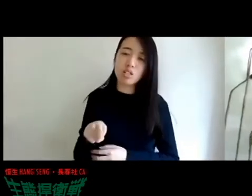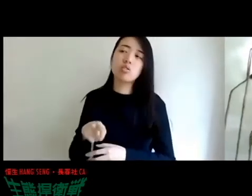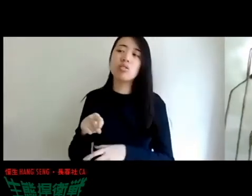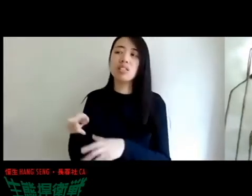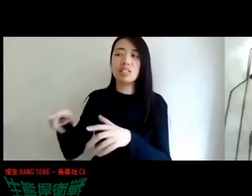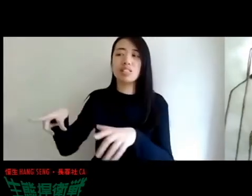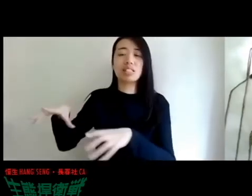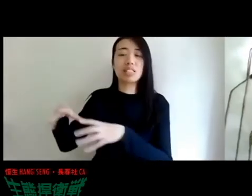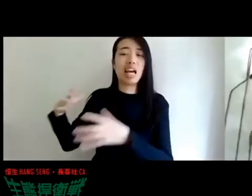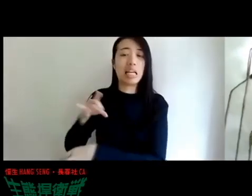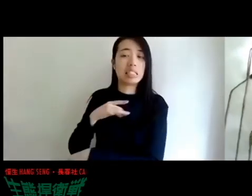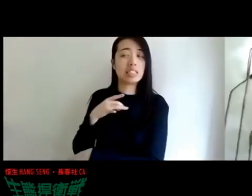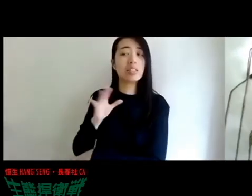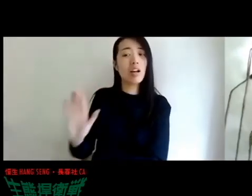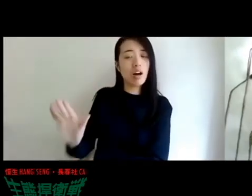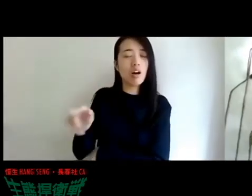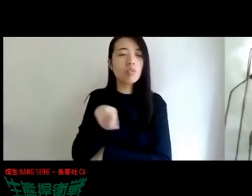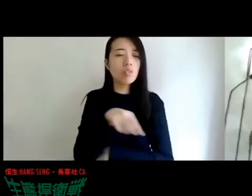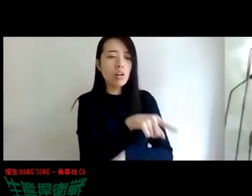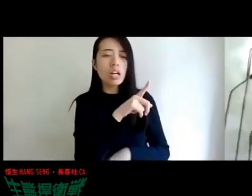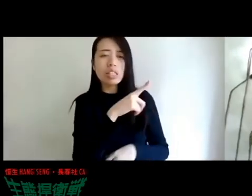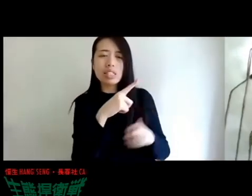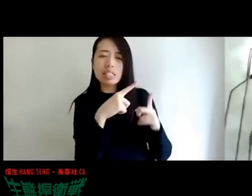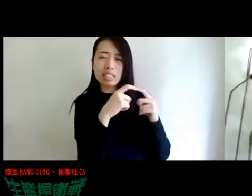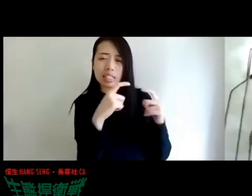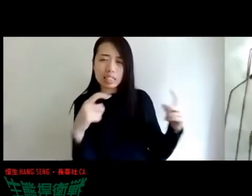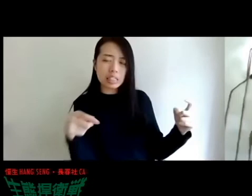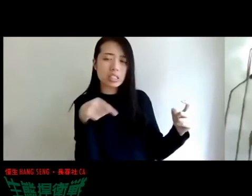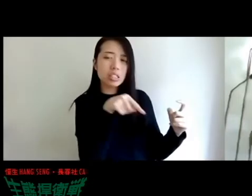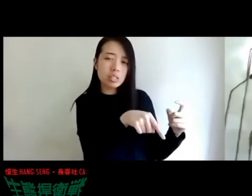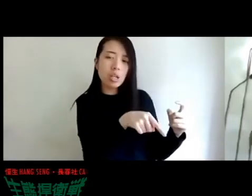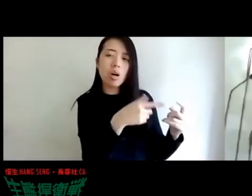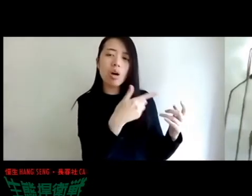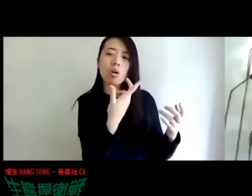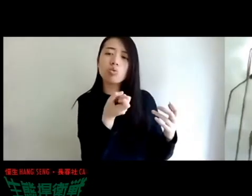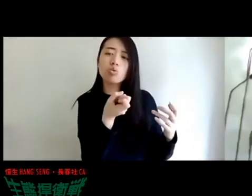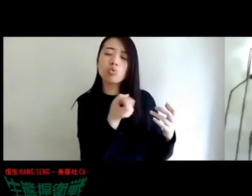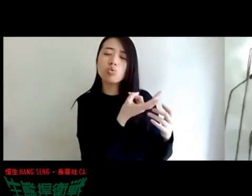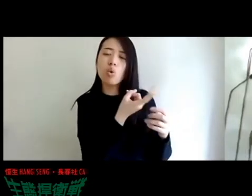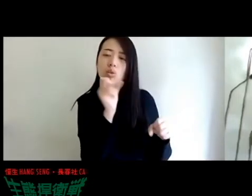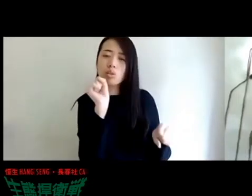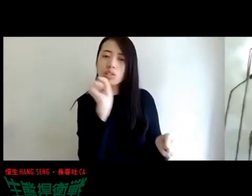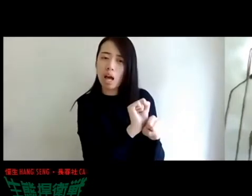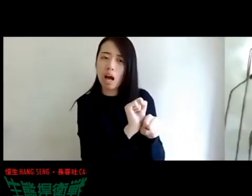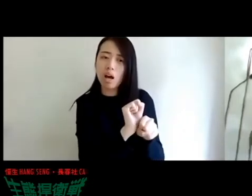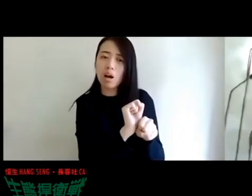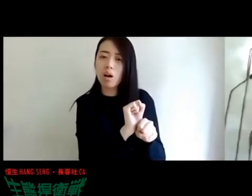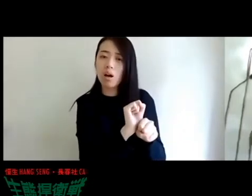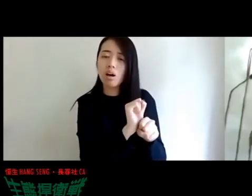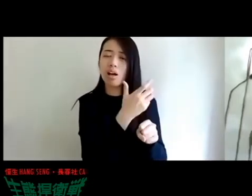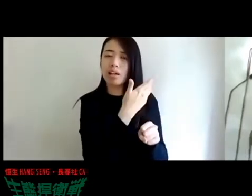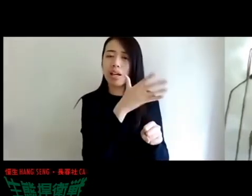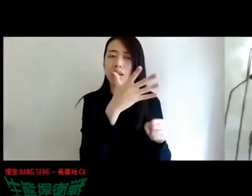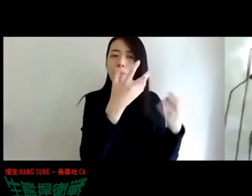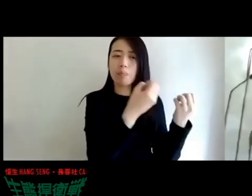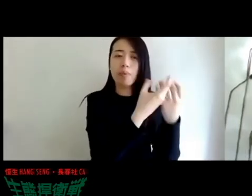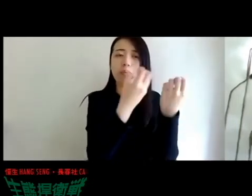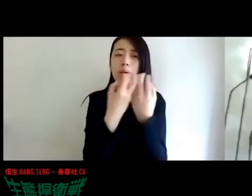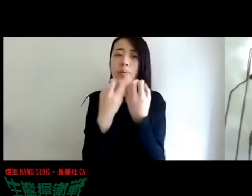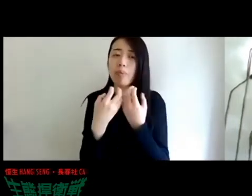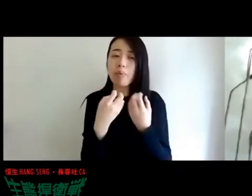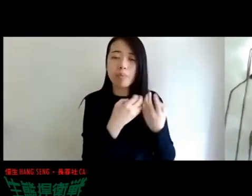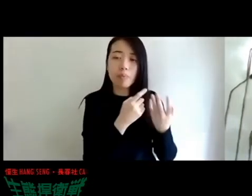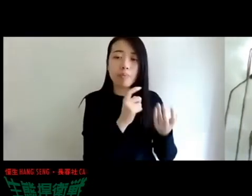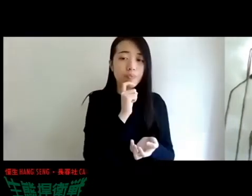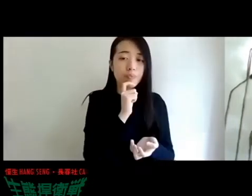會有一些多了一些不同的情況出現，例如就是